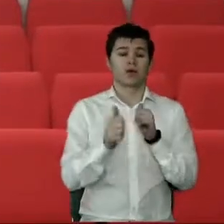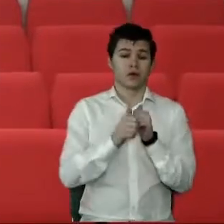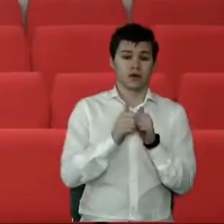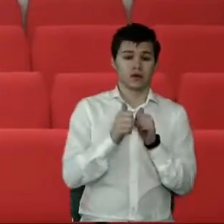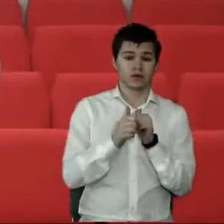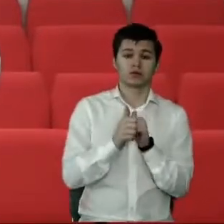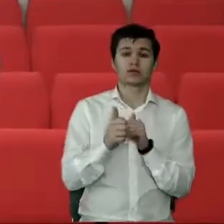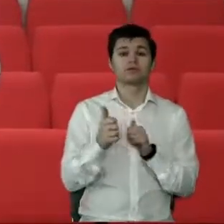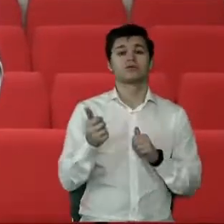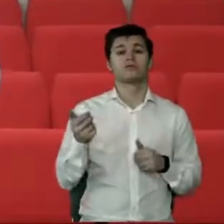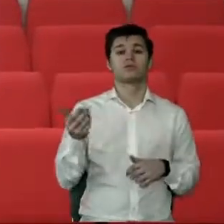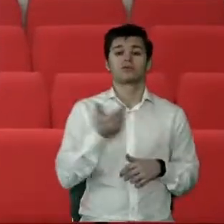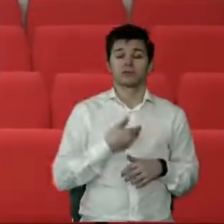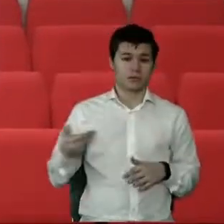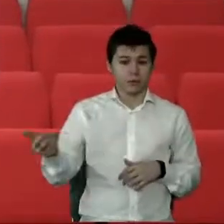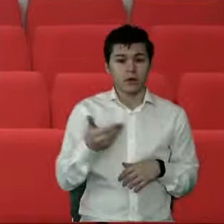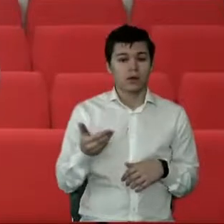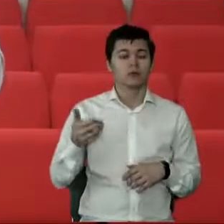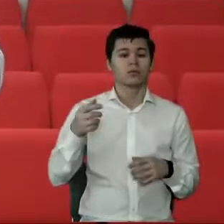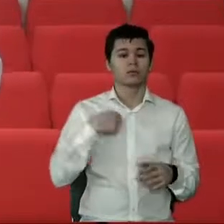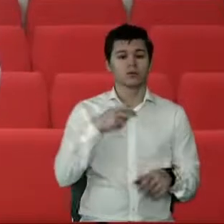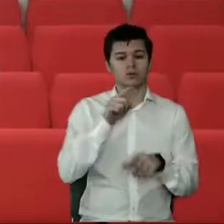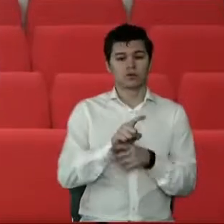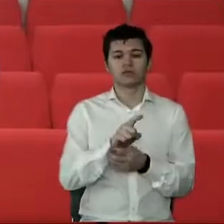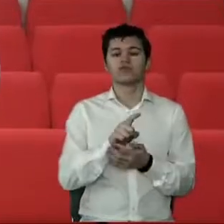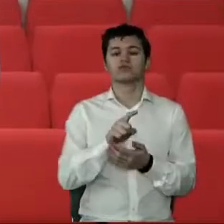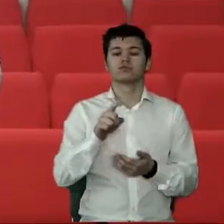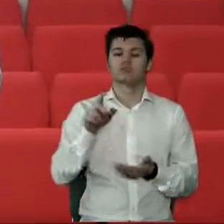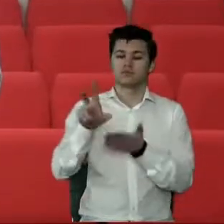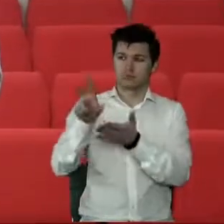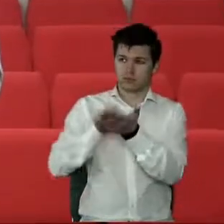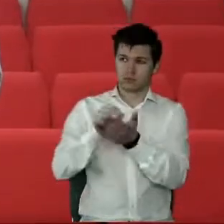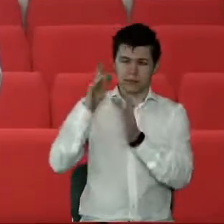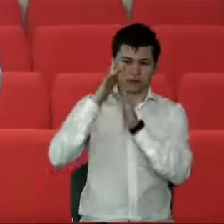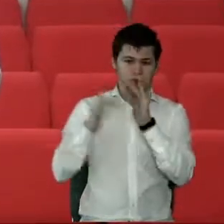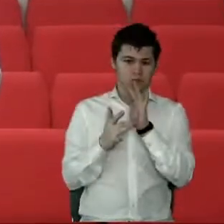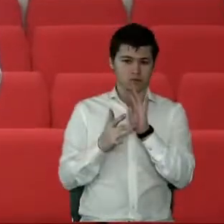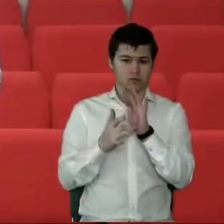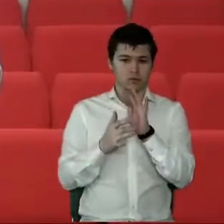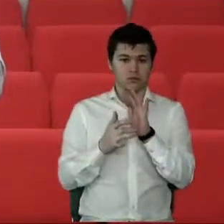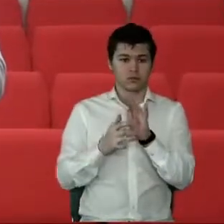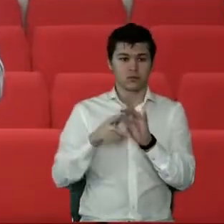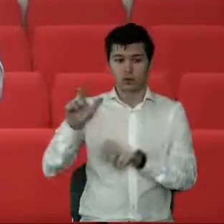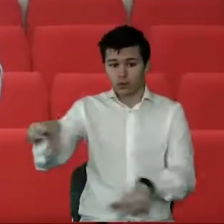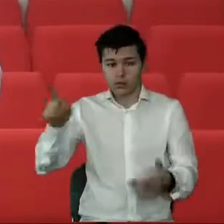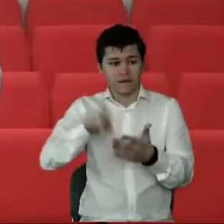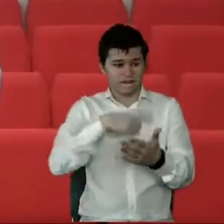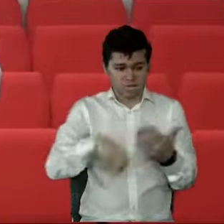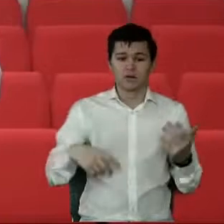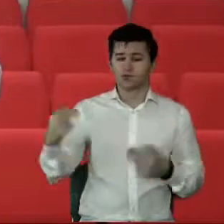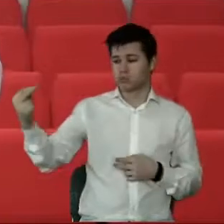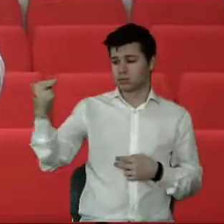Но можем ли мы сказать, что в каждый момент люди этого мира видят Христа в нас? К